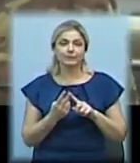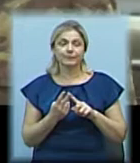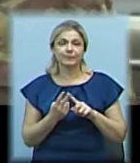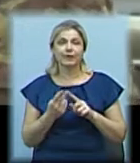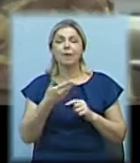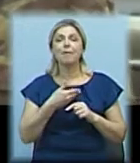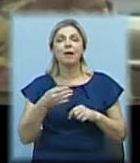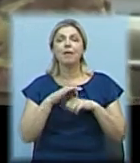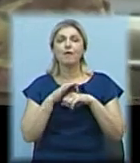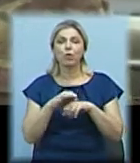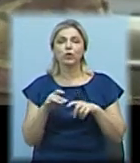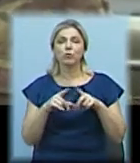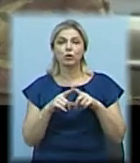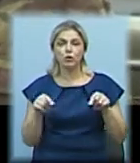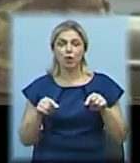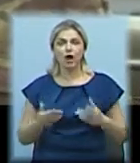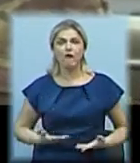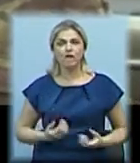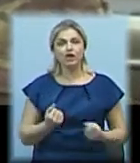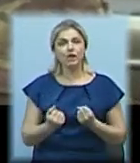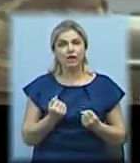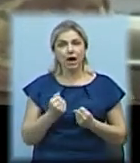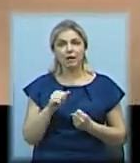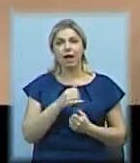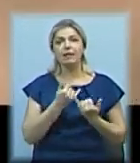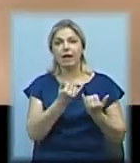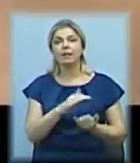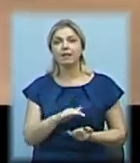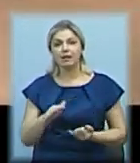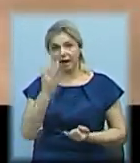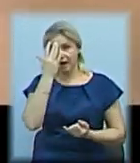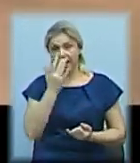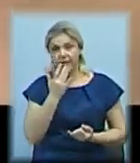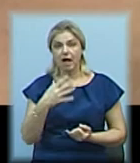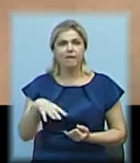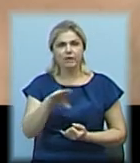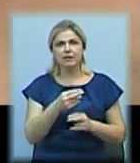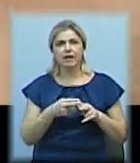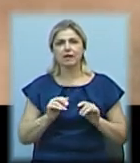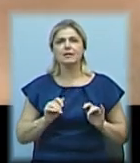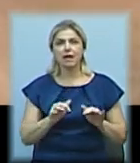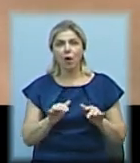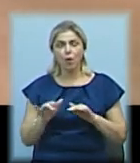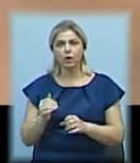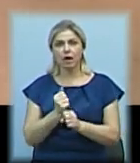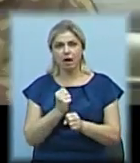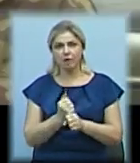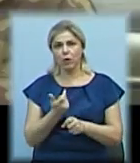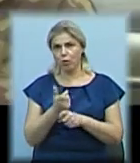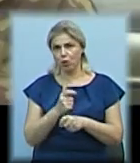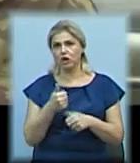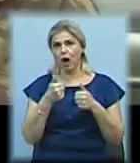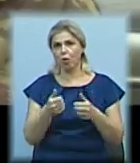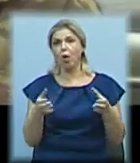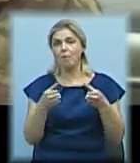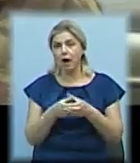ми проводимо школу виживання для дітей улітку. Ну, всі ці заходи роблять з них дуже велику команду,